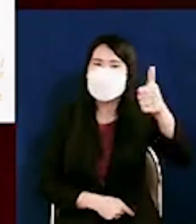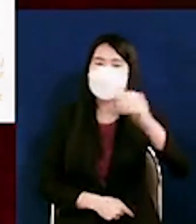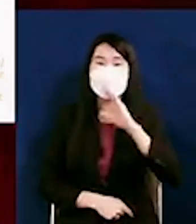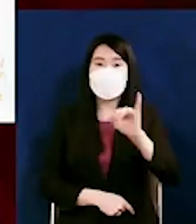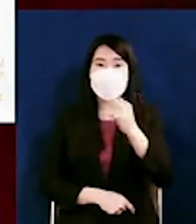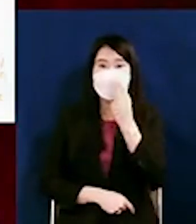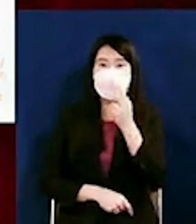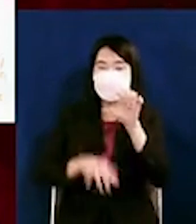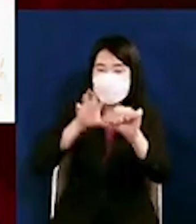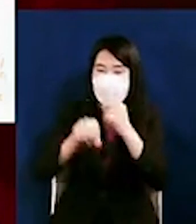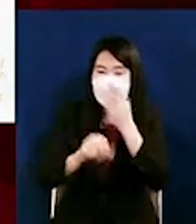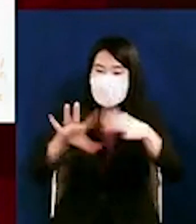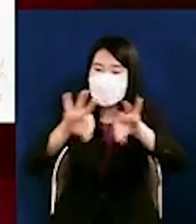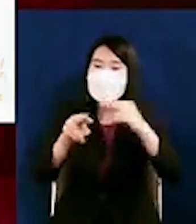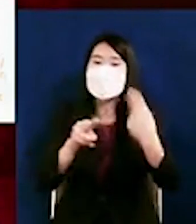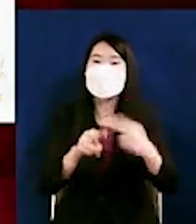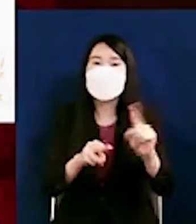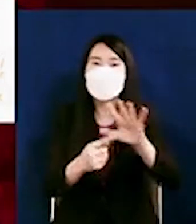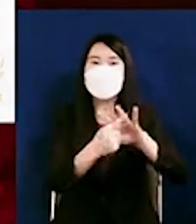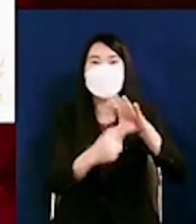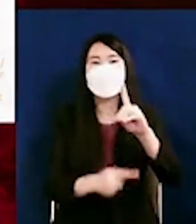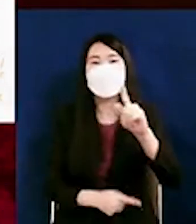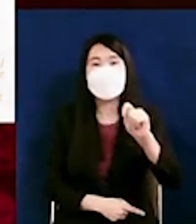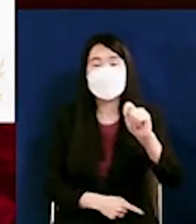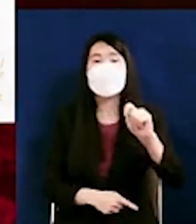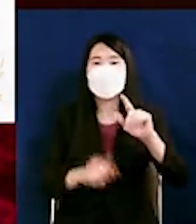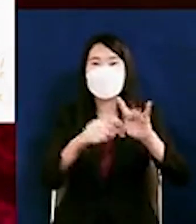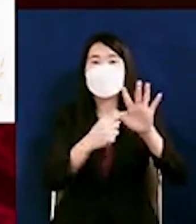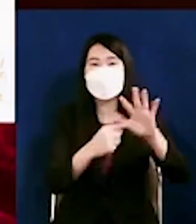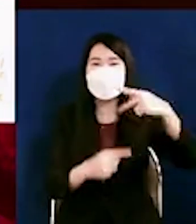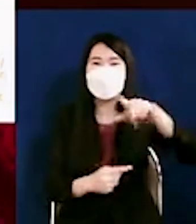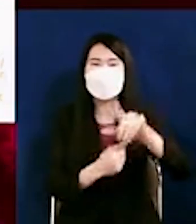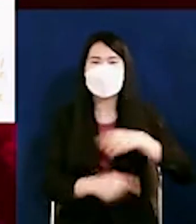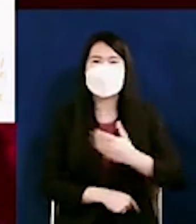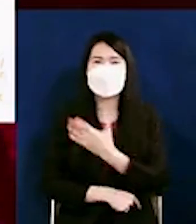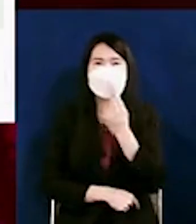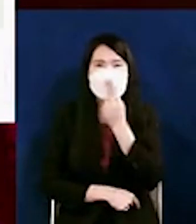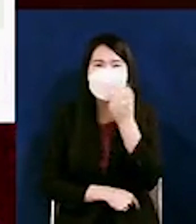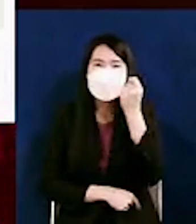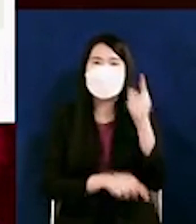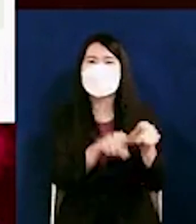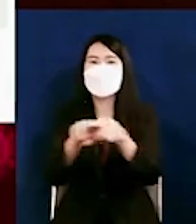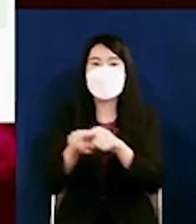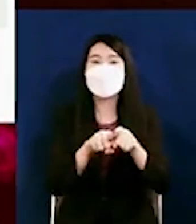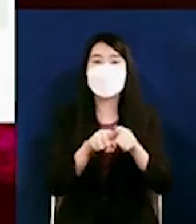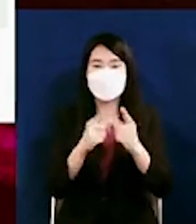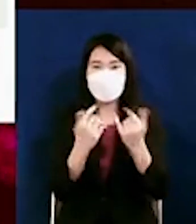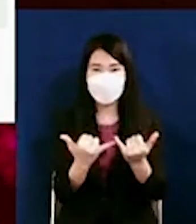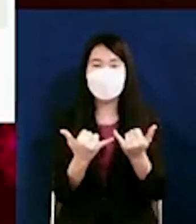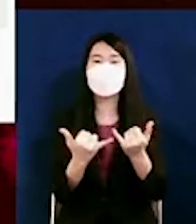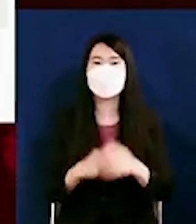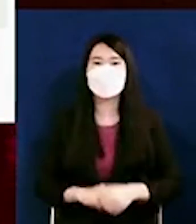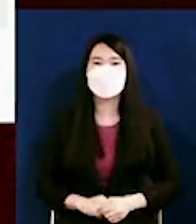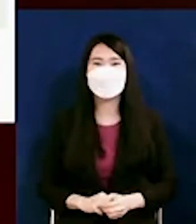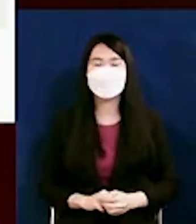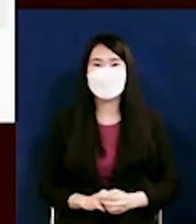มากๆเราก็จะเรียกตัวนั้นว่าเดลต้าพลัสนะฮะอันนี้จะได้ทำความเข้าใจให้พวกเราก่อนนะครับทีนี้